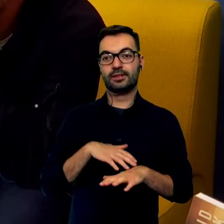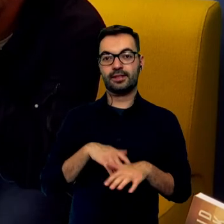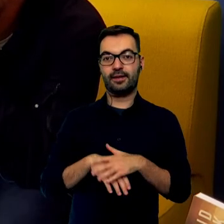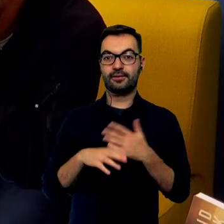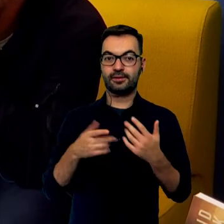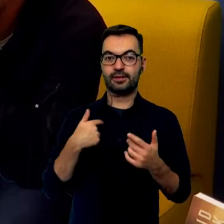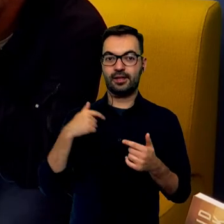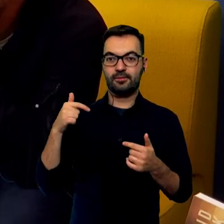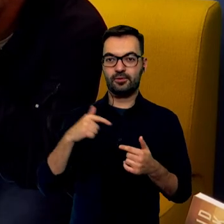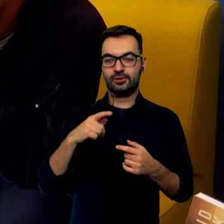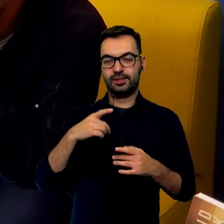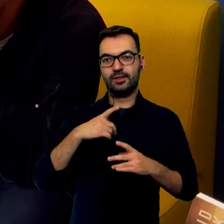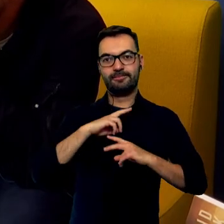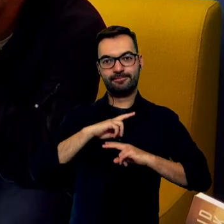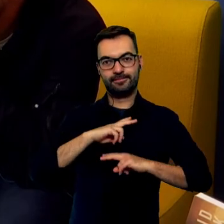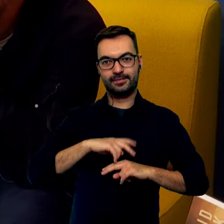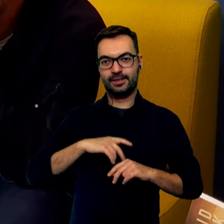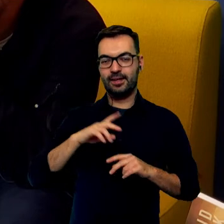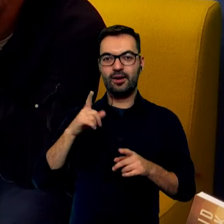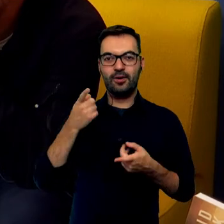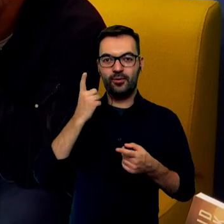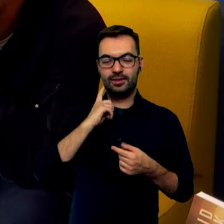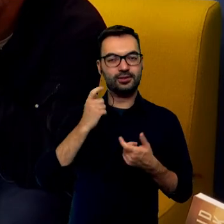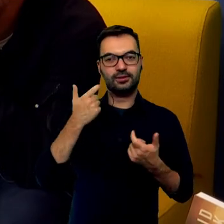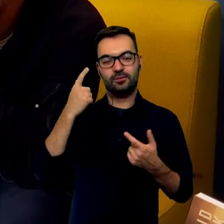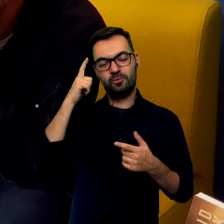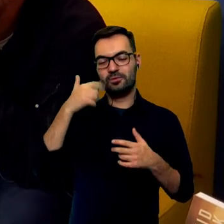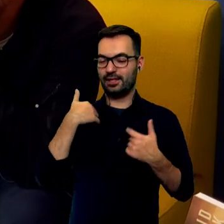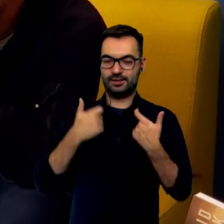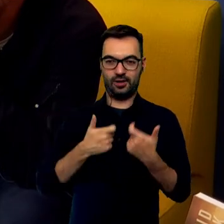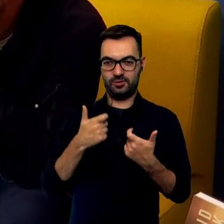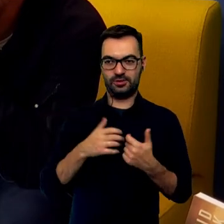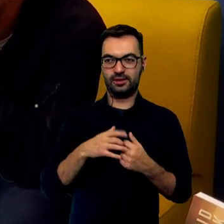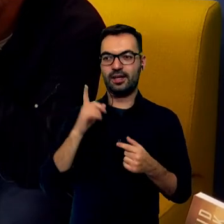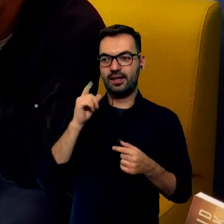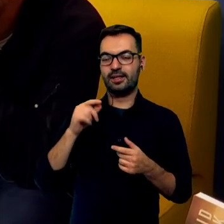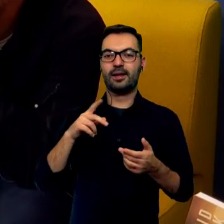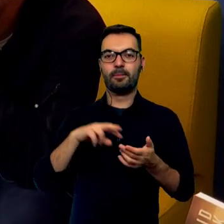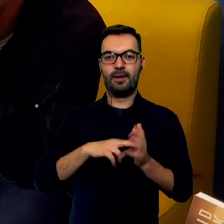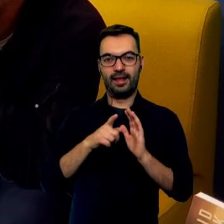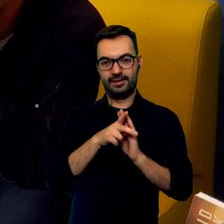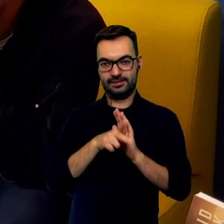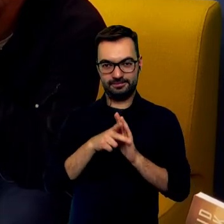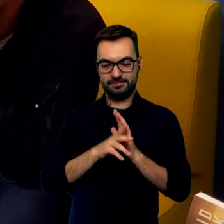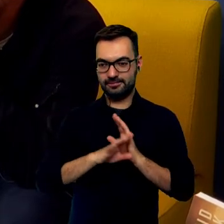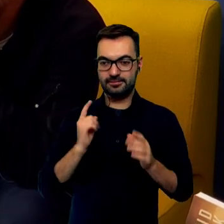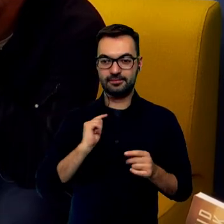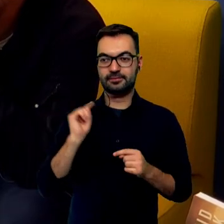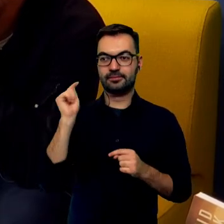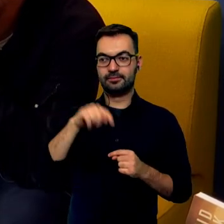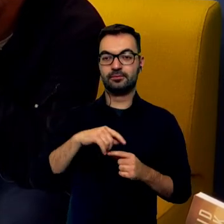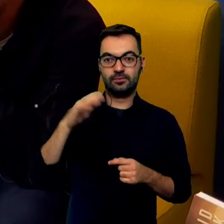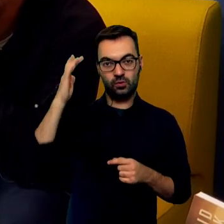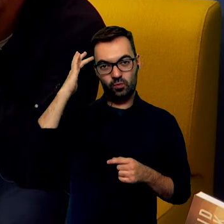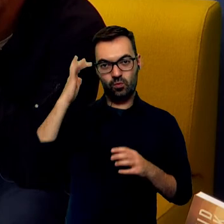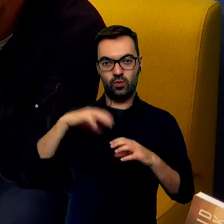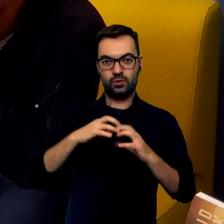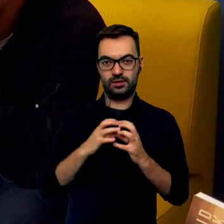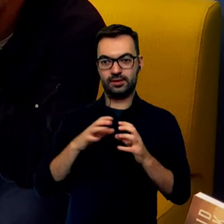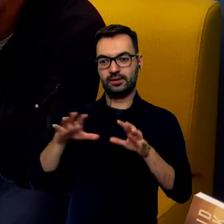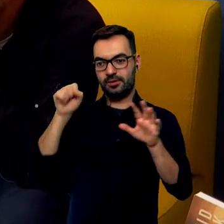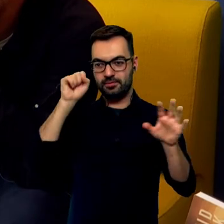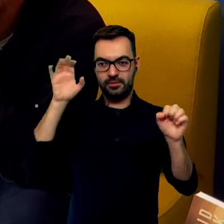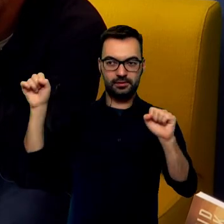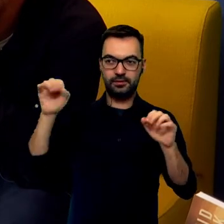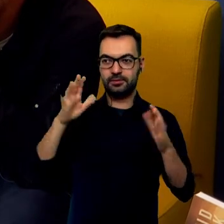że ja muszę mu wmawiać rzeczy, których on wcale nie chce, tak? I tak samo jest na planie. Idę na plan, no to przecież mózg odbiera